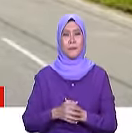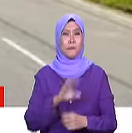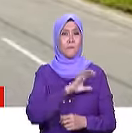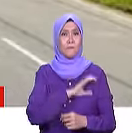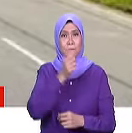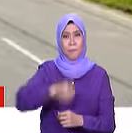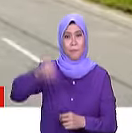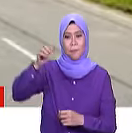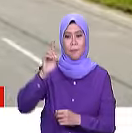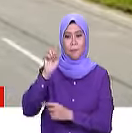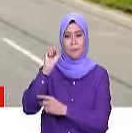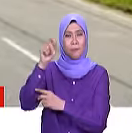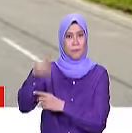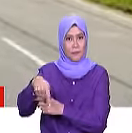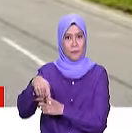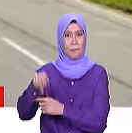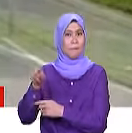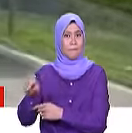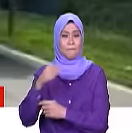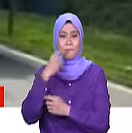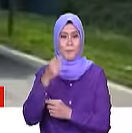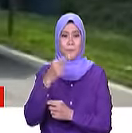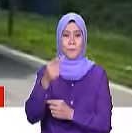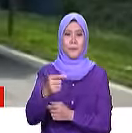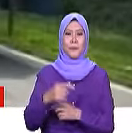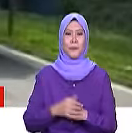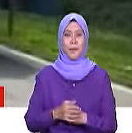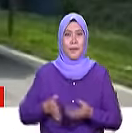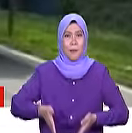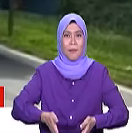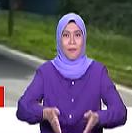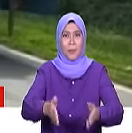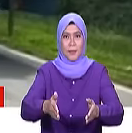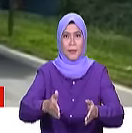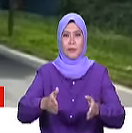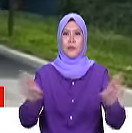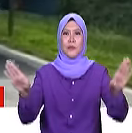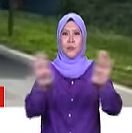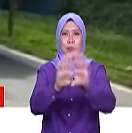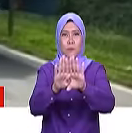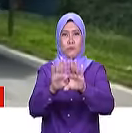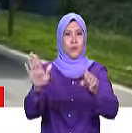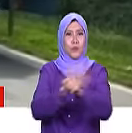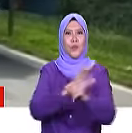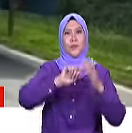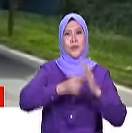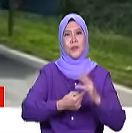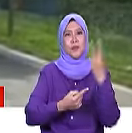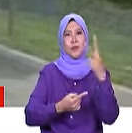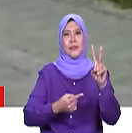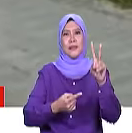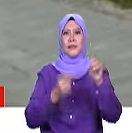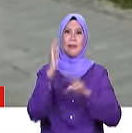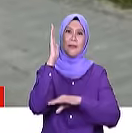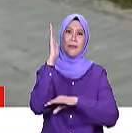Pendang DSP Aris Syam Hamizah dalam kenyataannya berkata, laluan alternatif tersebut ditutup sepenuhnya bermula 12 tengah